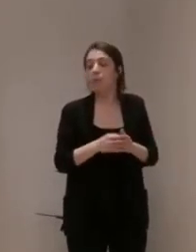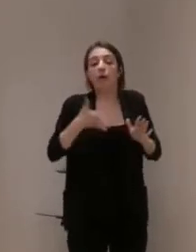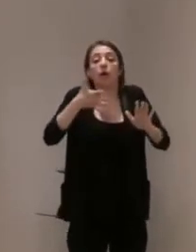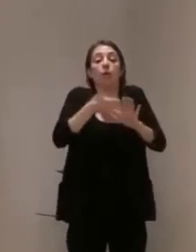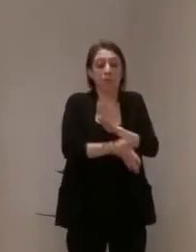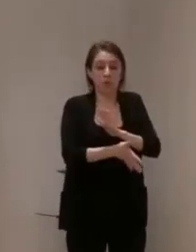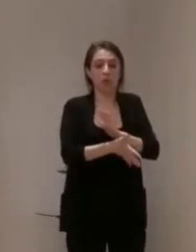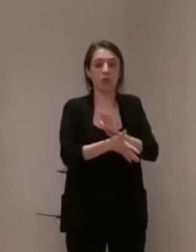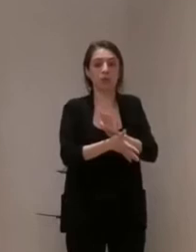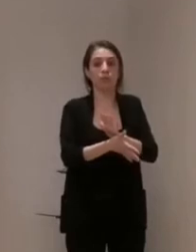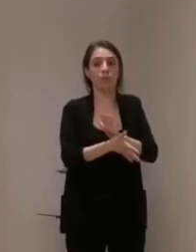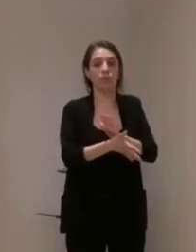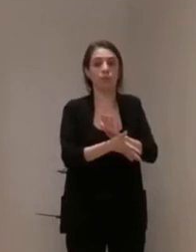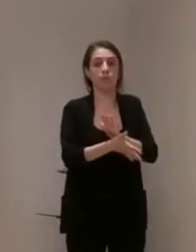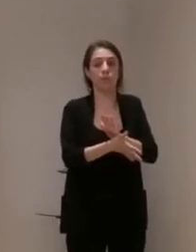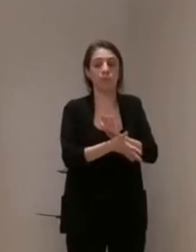Per això,